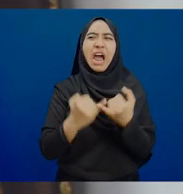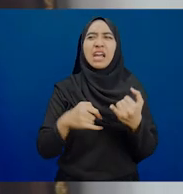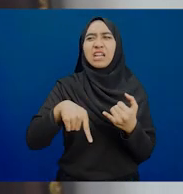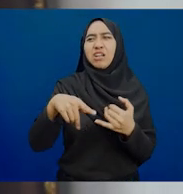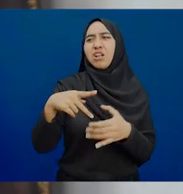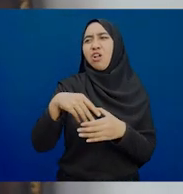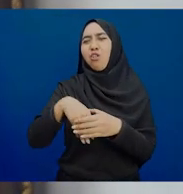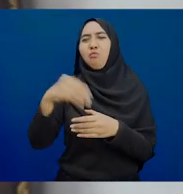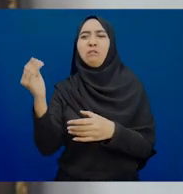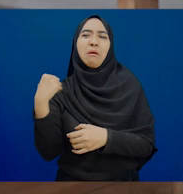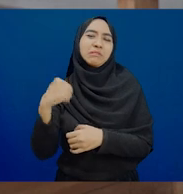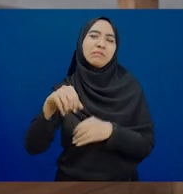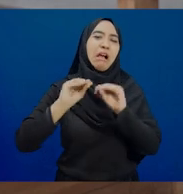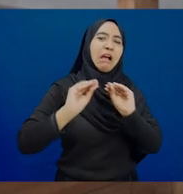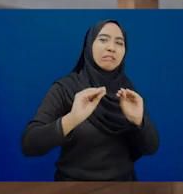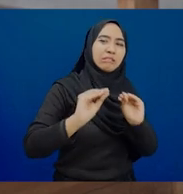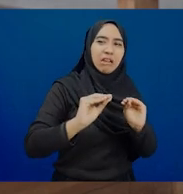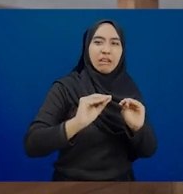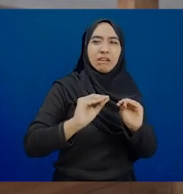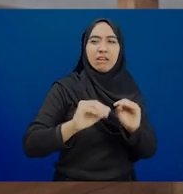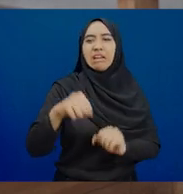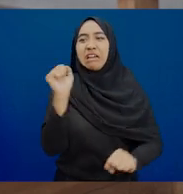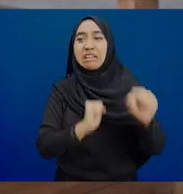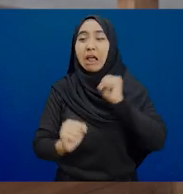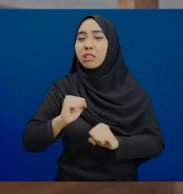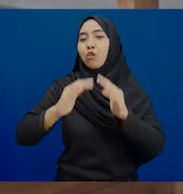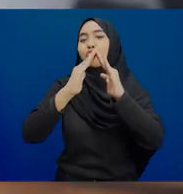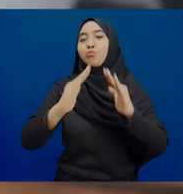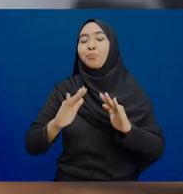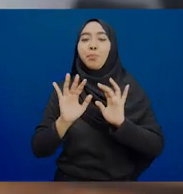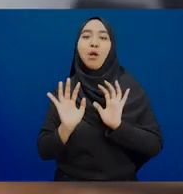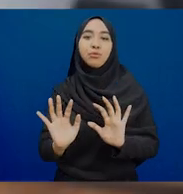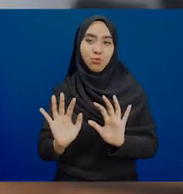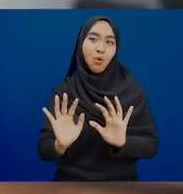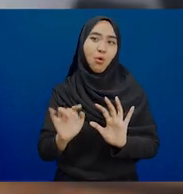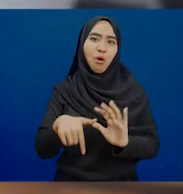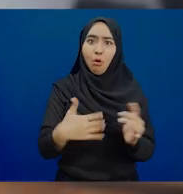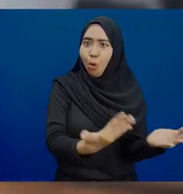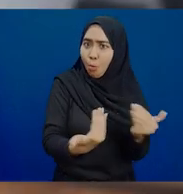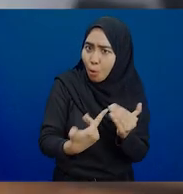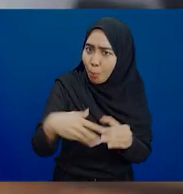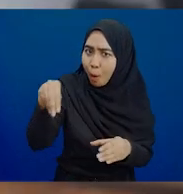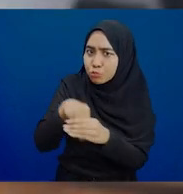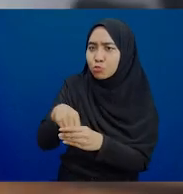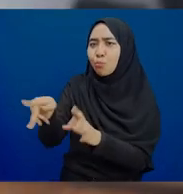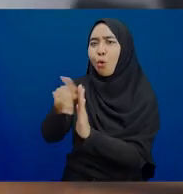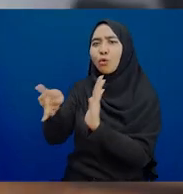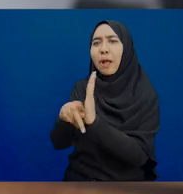Terus akhirnya keluar, enggak ngajar, terus beraktivitas di rumah. Kemudian ada yang mengajak untuk masuk di